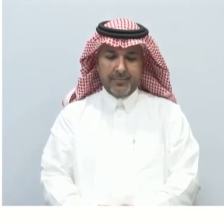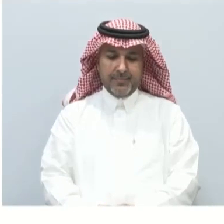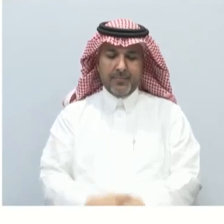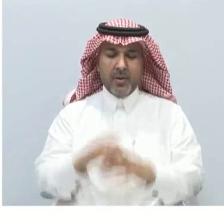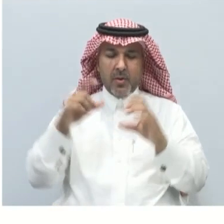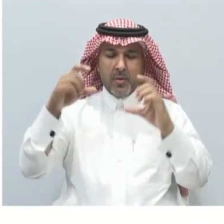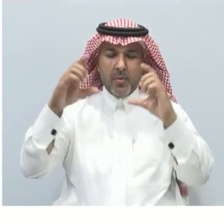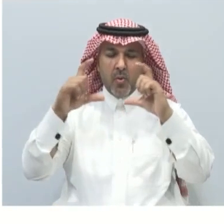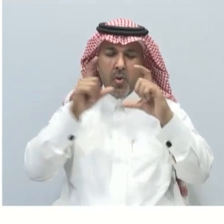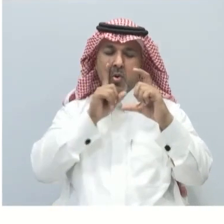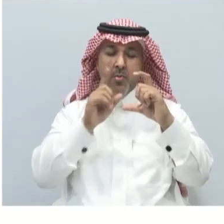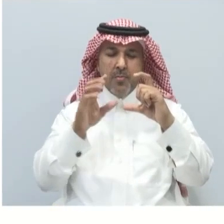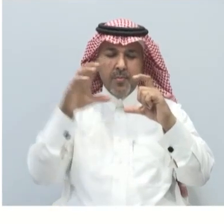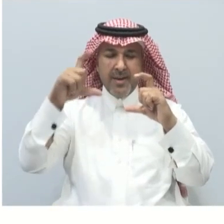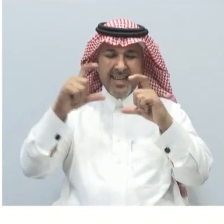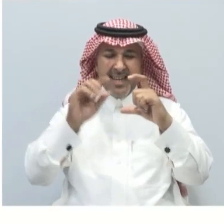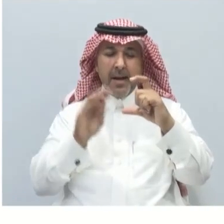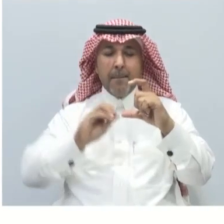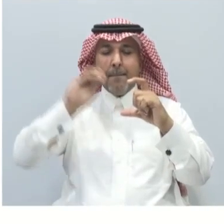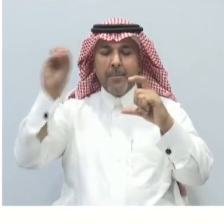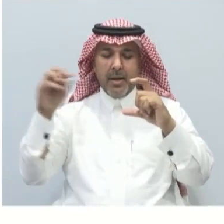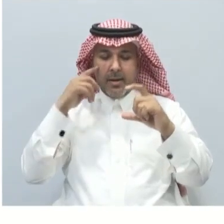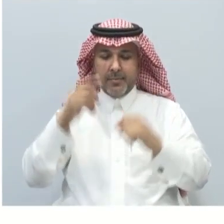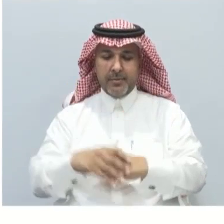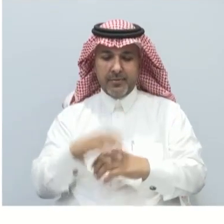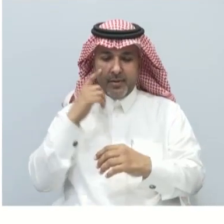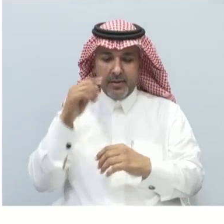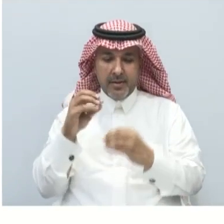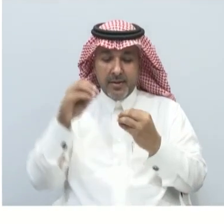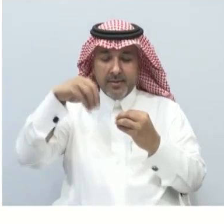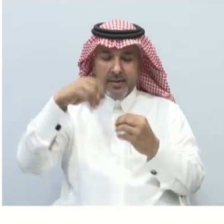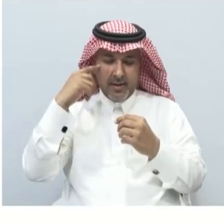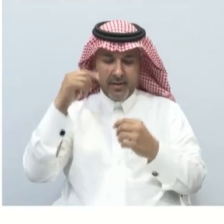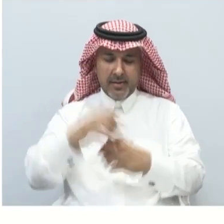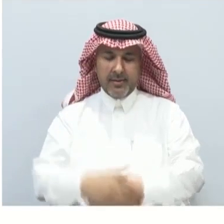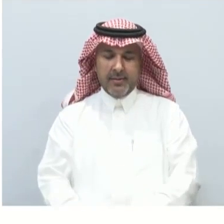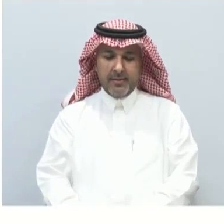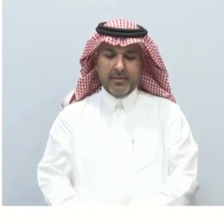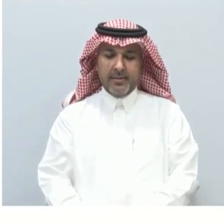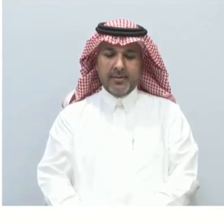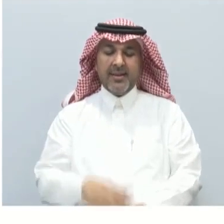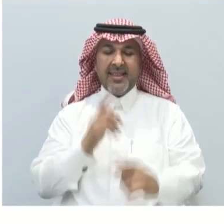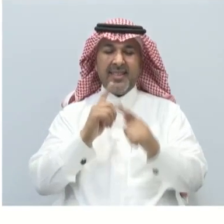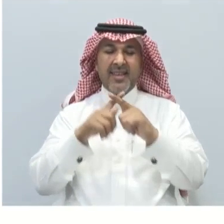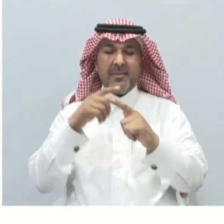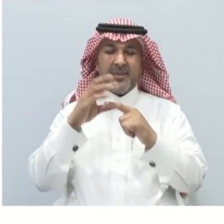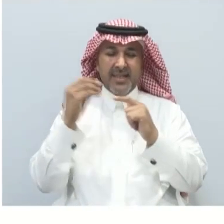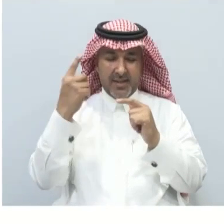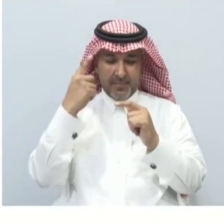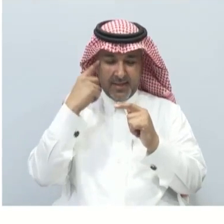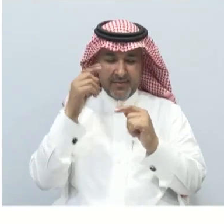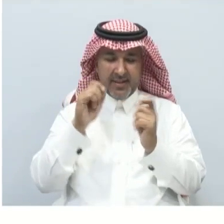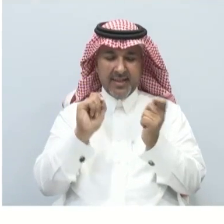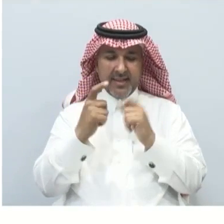اثنين اس اكس وضربت بالسالب هنا داخل الام فهذه يعطيني انعكاس حول محور واي